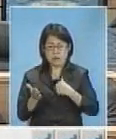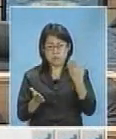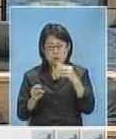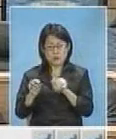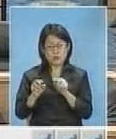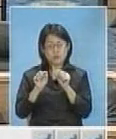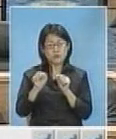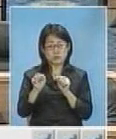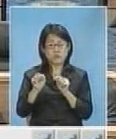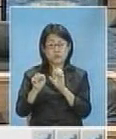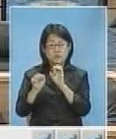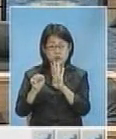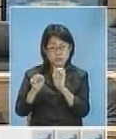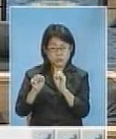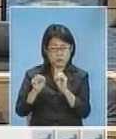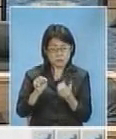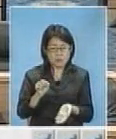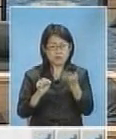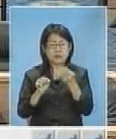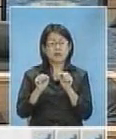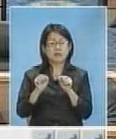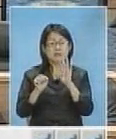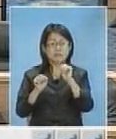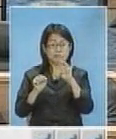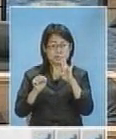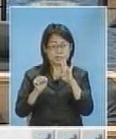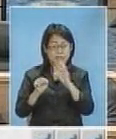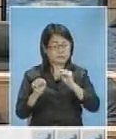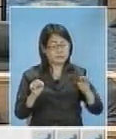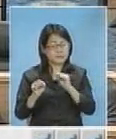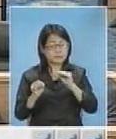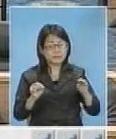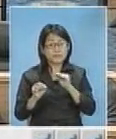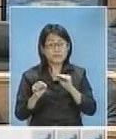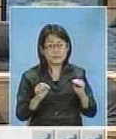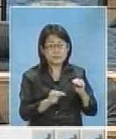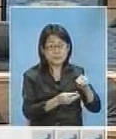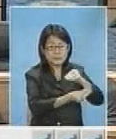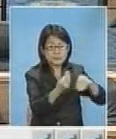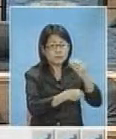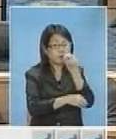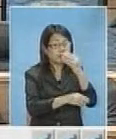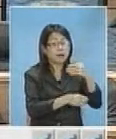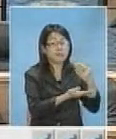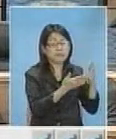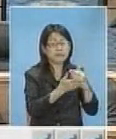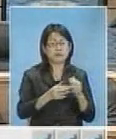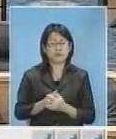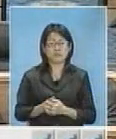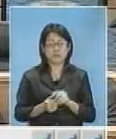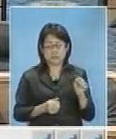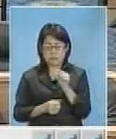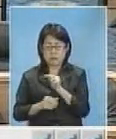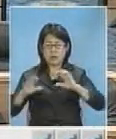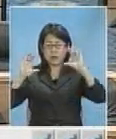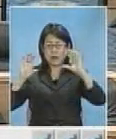ก 0.40% เป็น 0.47% เพื่อไปชำระดอกเบี้ยนั้นจะเกิดความลักลั่นกับธนาคารของรัฐ